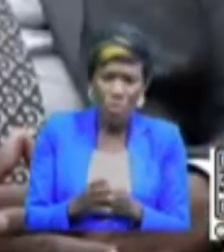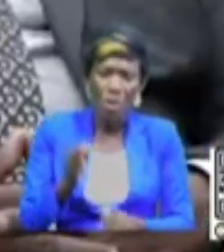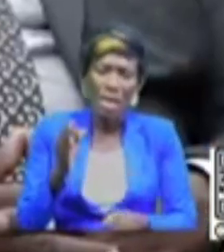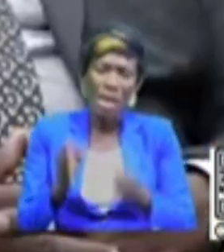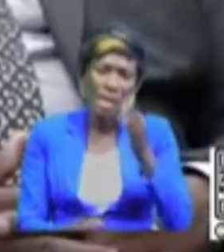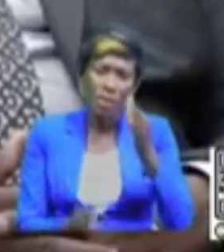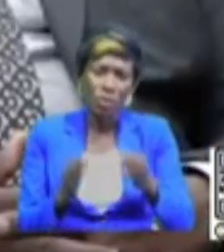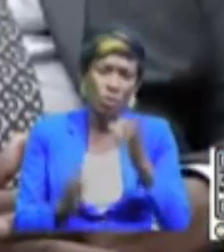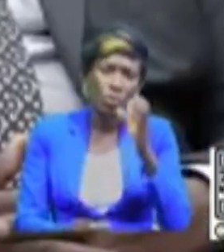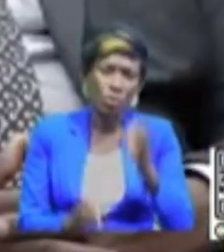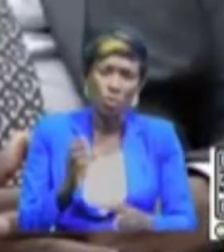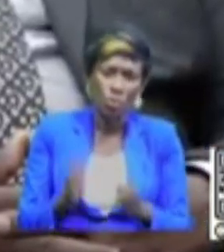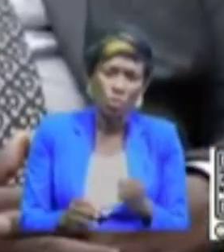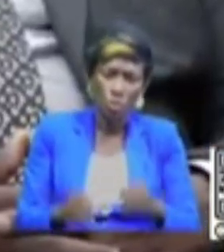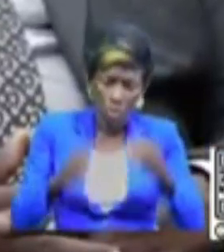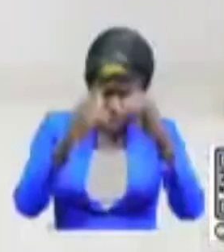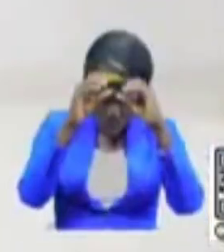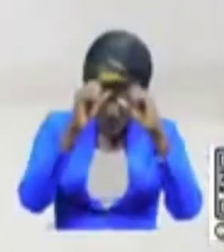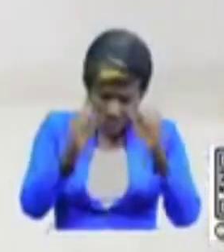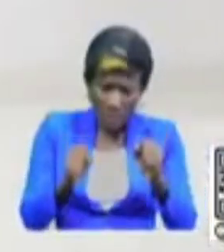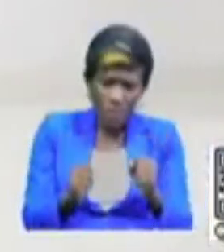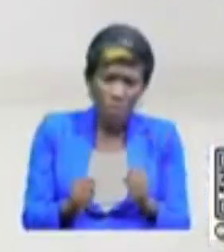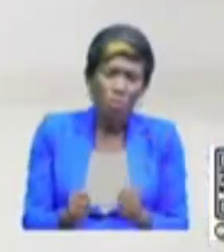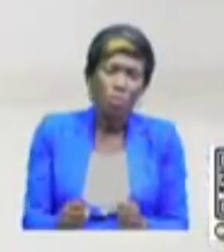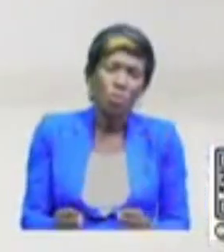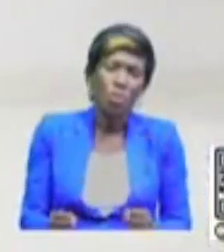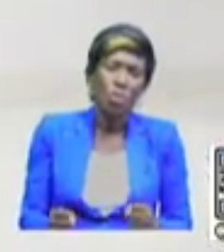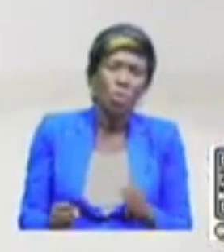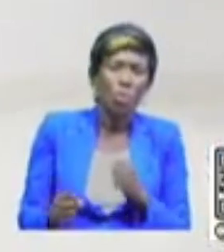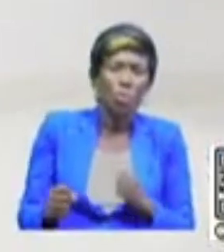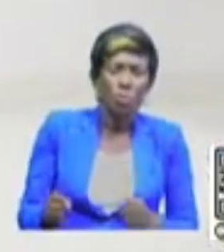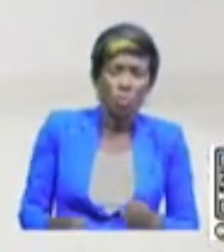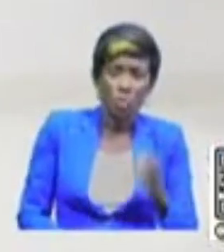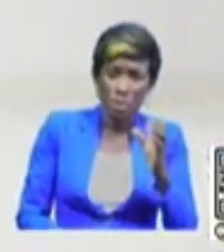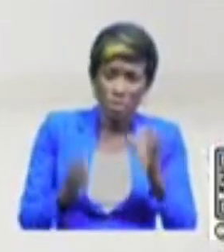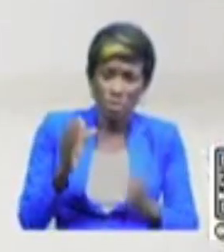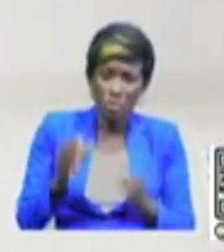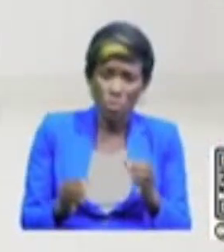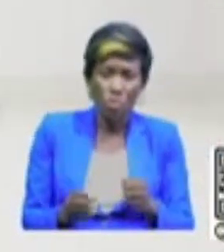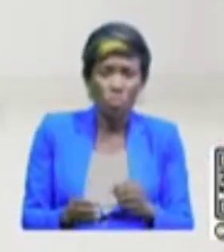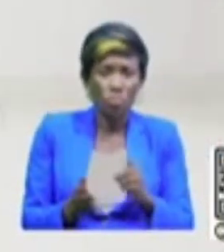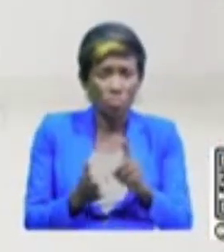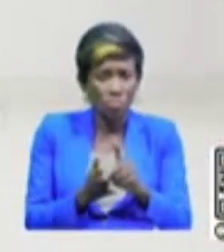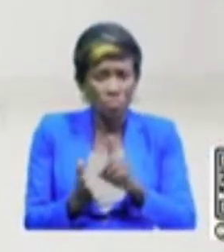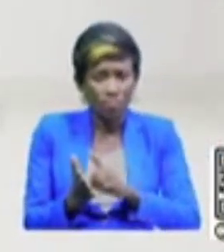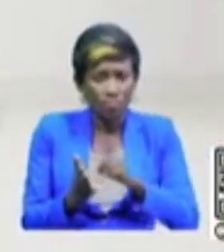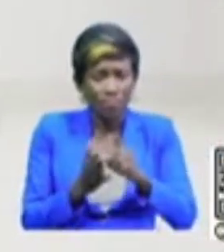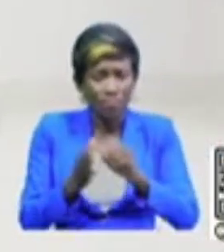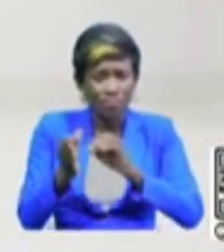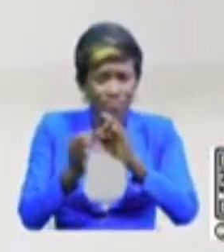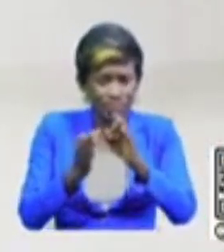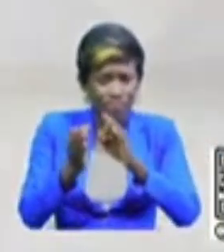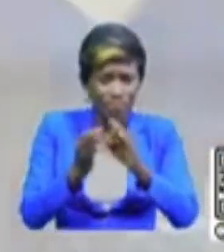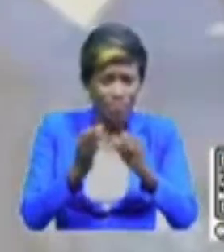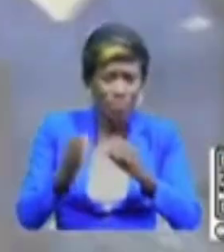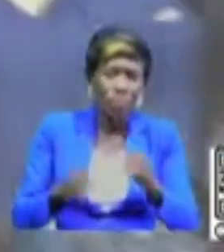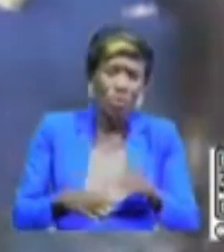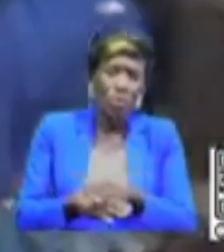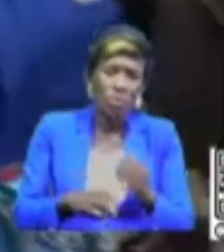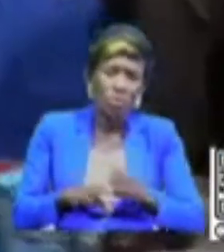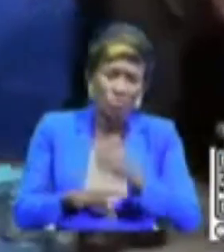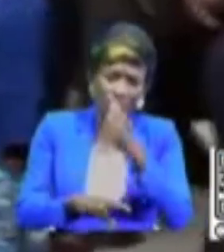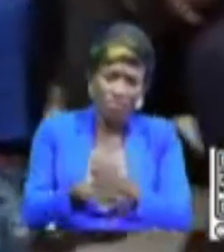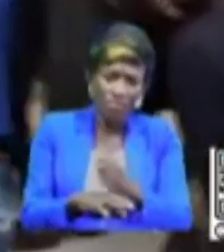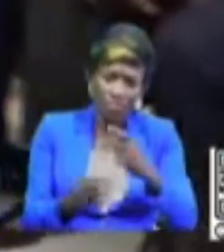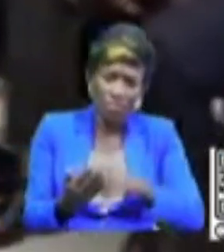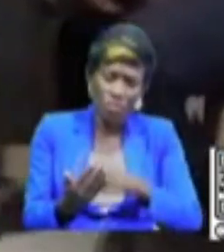le président du Palais de la Constitution, Dieudonné Abba Uwono, ont ensuite déroulé un exposé sur la mise en œuvre de la feuille de route